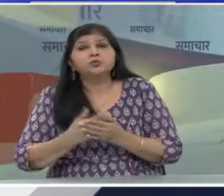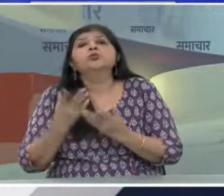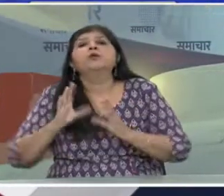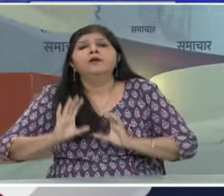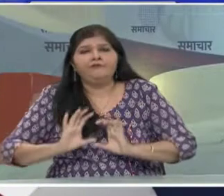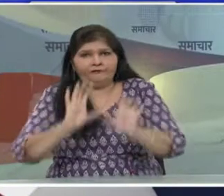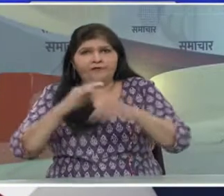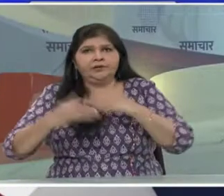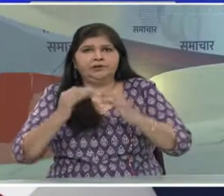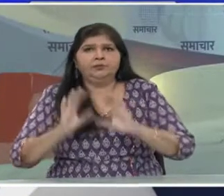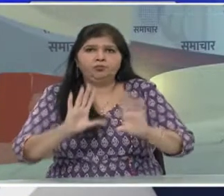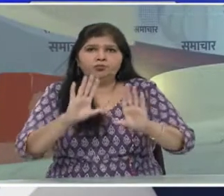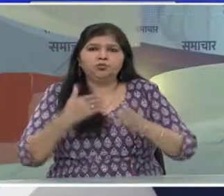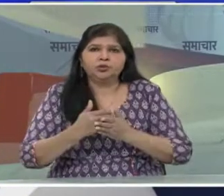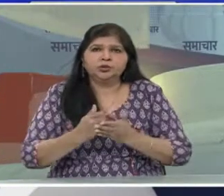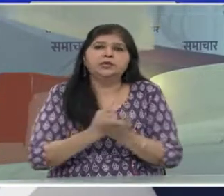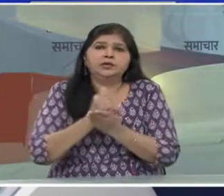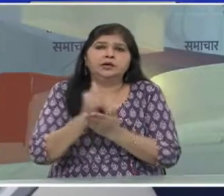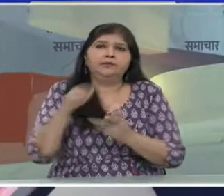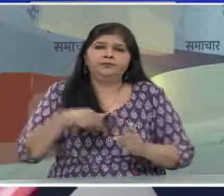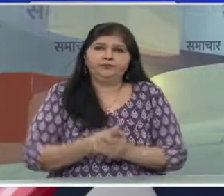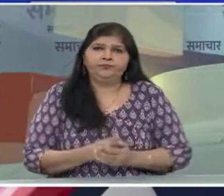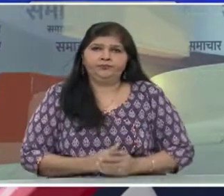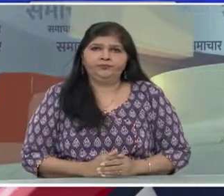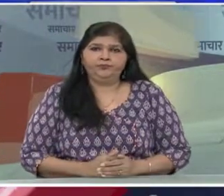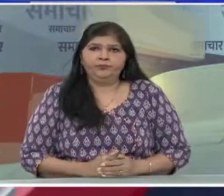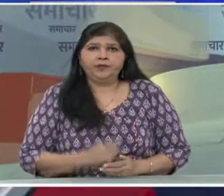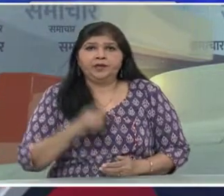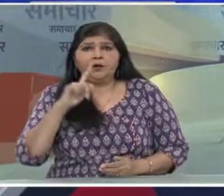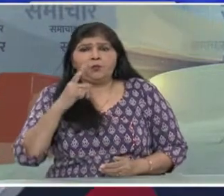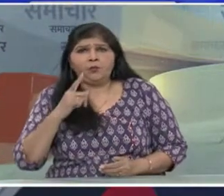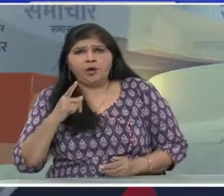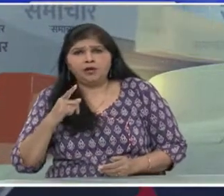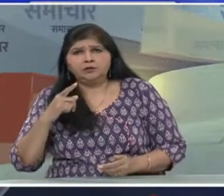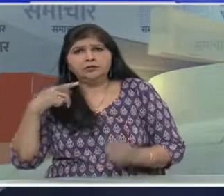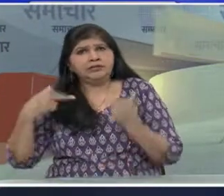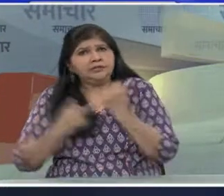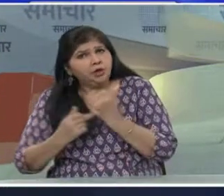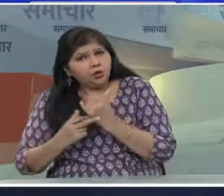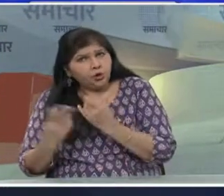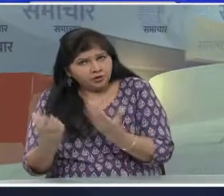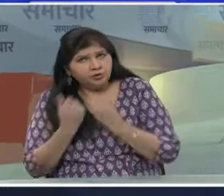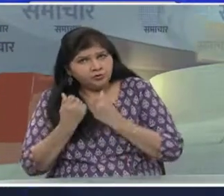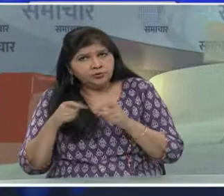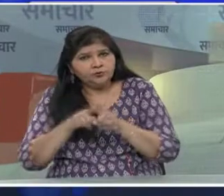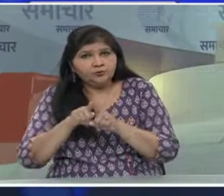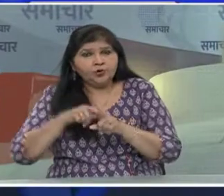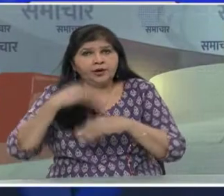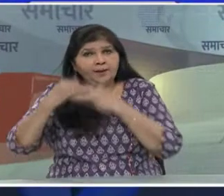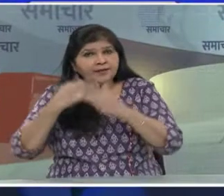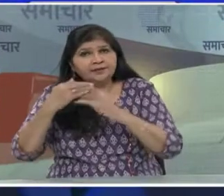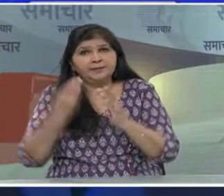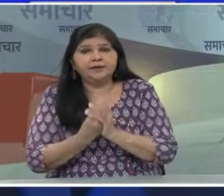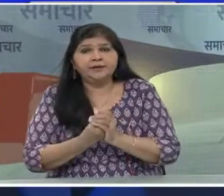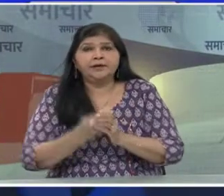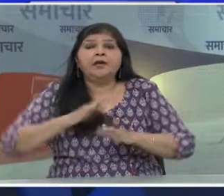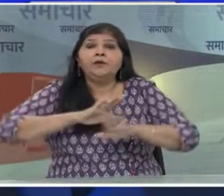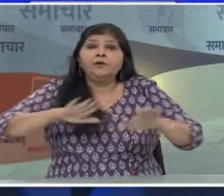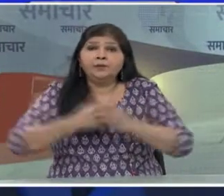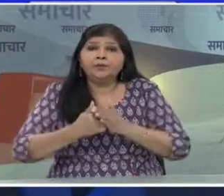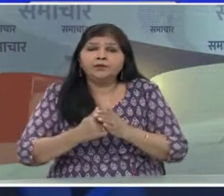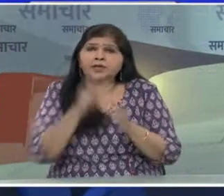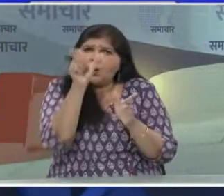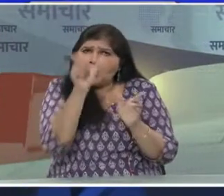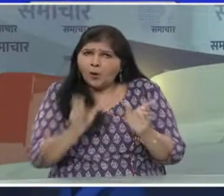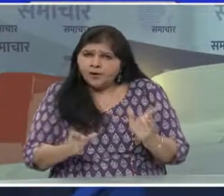जाएगा। सो ऑन वन हैंड वी आर गोइंग टू यूज टेक्नोलॉजी फॉर द कैपेसिटी बिल्डिंग एंड इंप्रूव द कॉन्टेंट एज